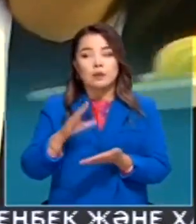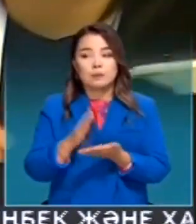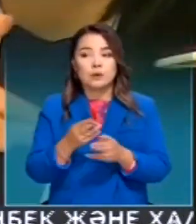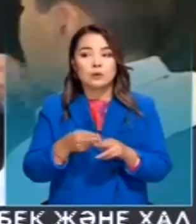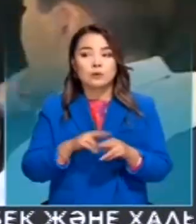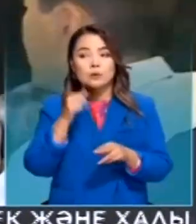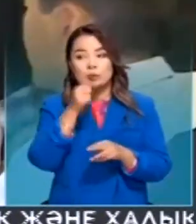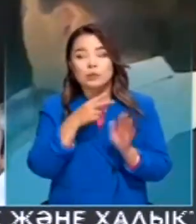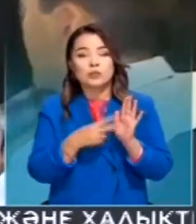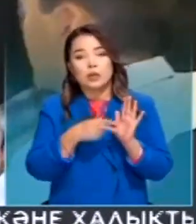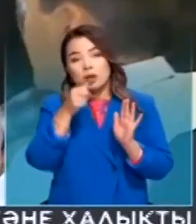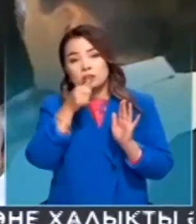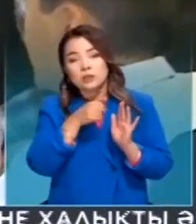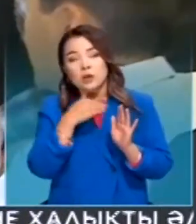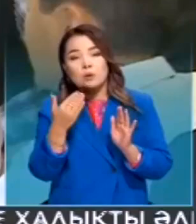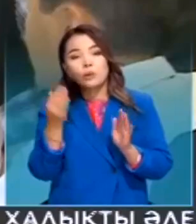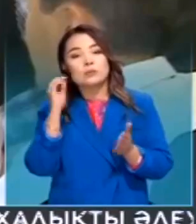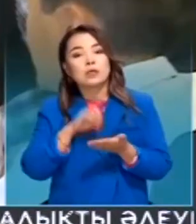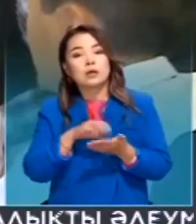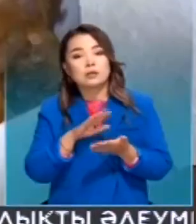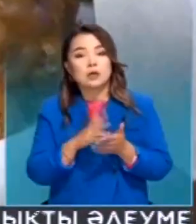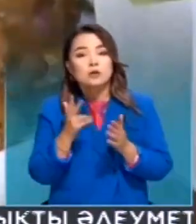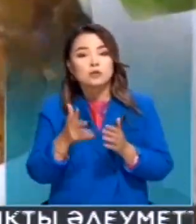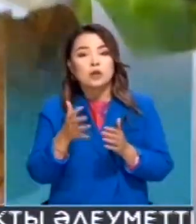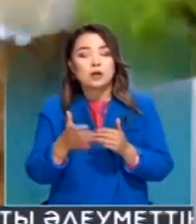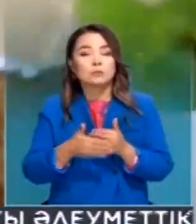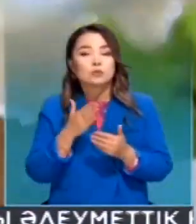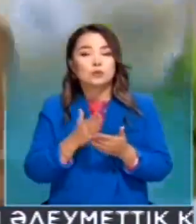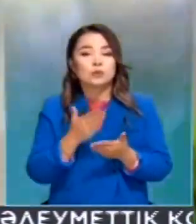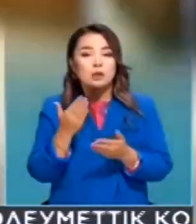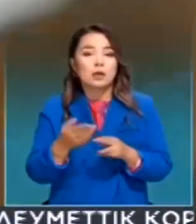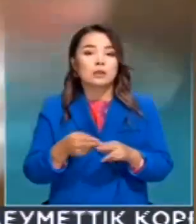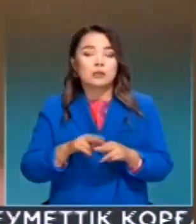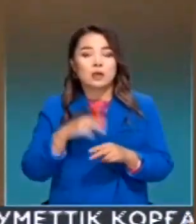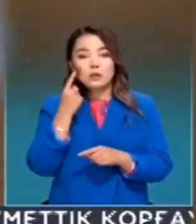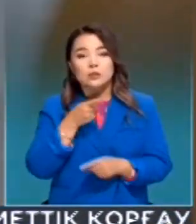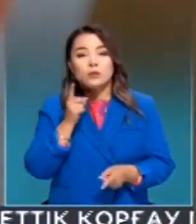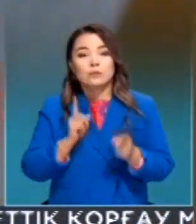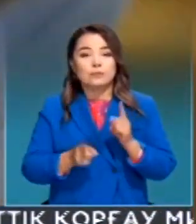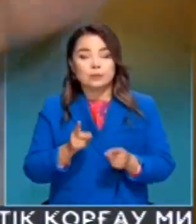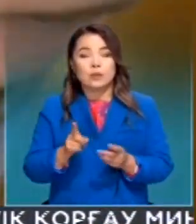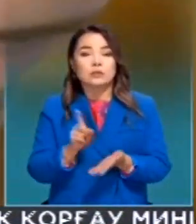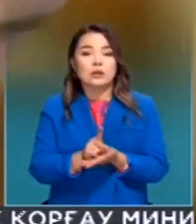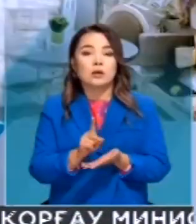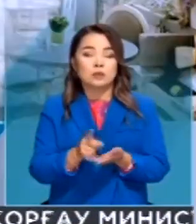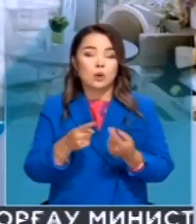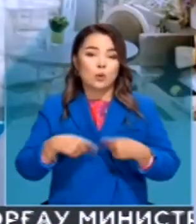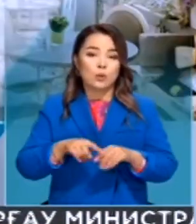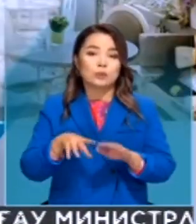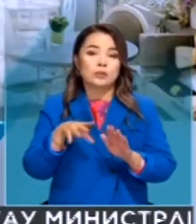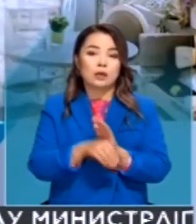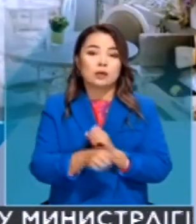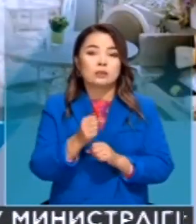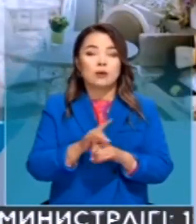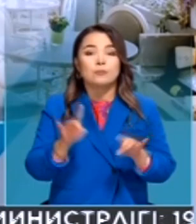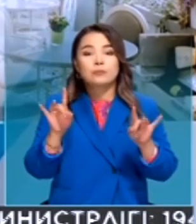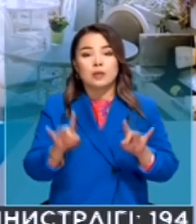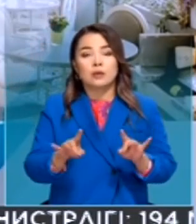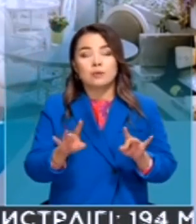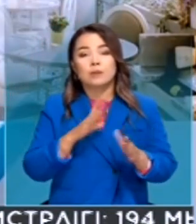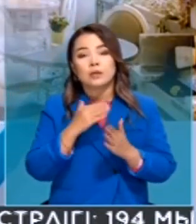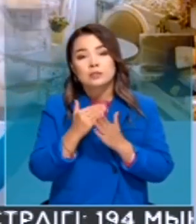биылғы жылдың 7 айында олардың саны 3500-ға жуықтаған. Бұл ресми түрде салық органына тіркелген